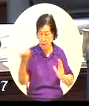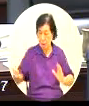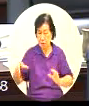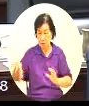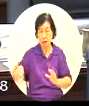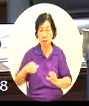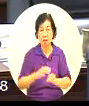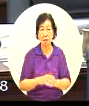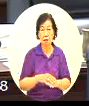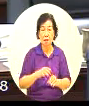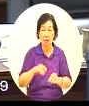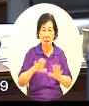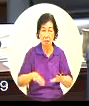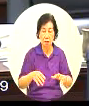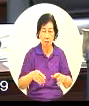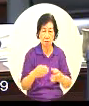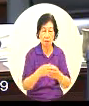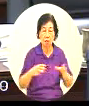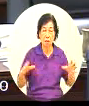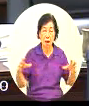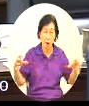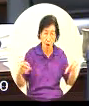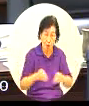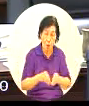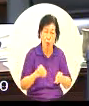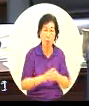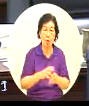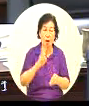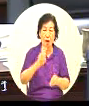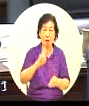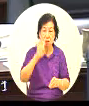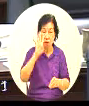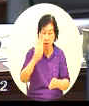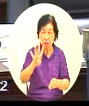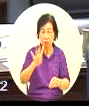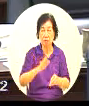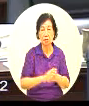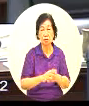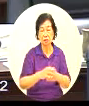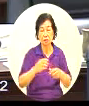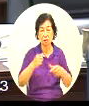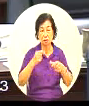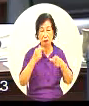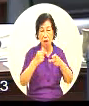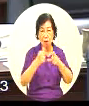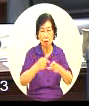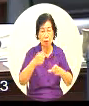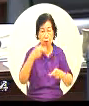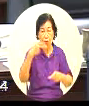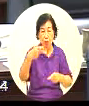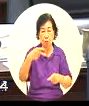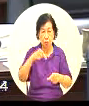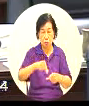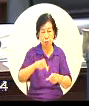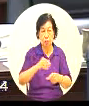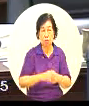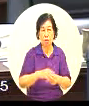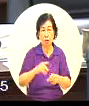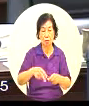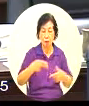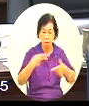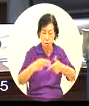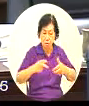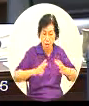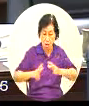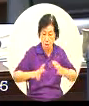共24公顷，林务都伫高雄市、县市合并的市中心。恁来当去，你看嘛，伫